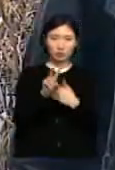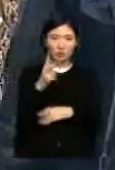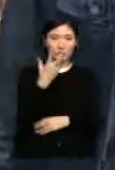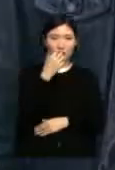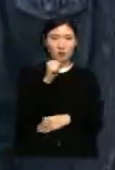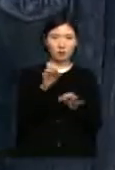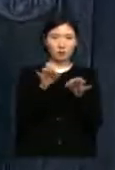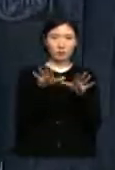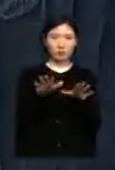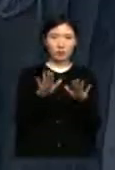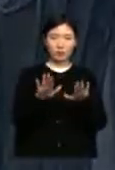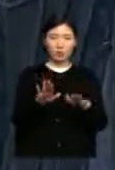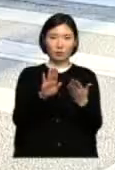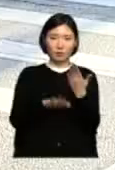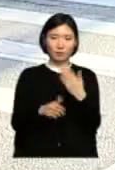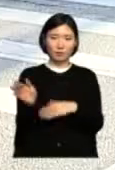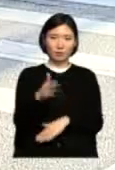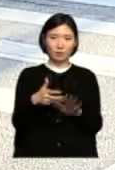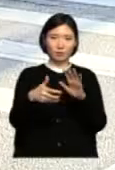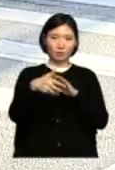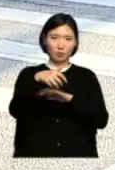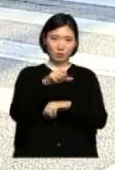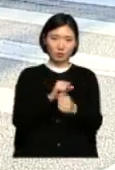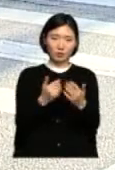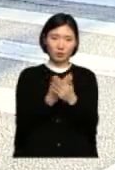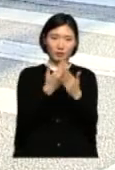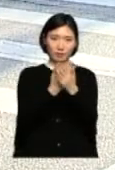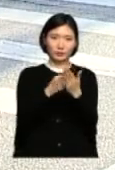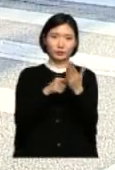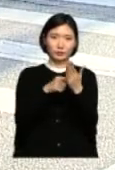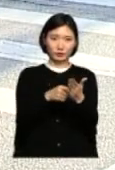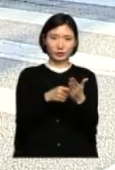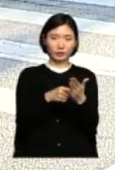원을 투입해 올 하반기부터 본격적인 개발에